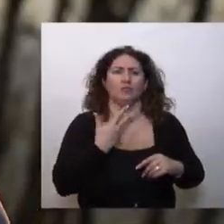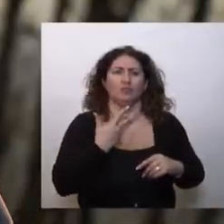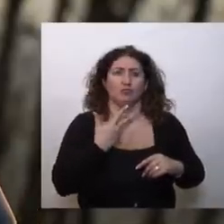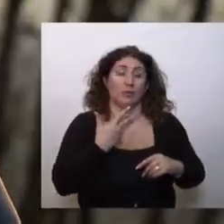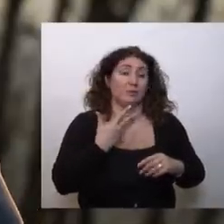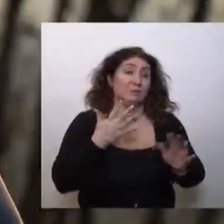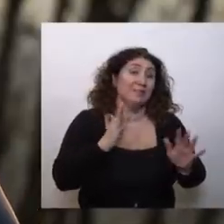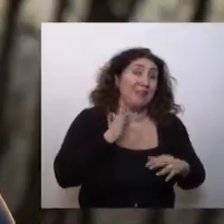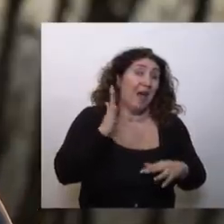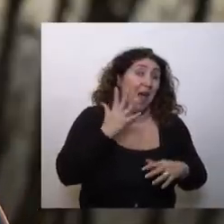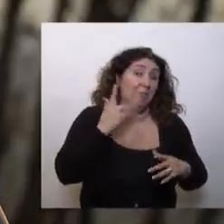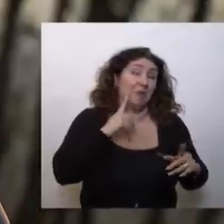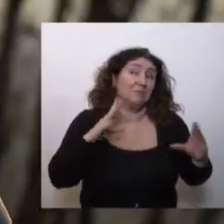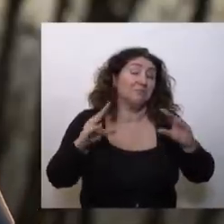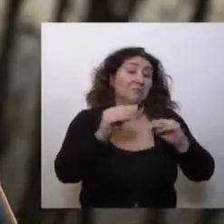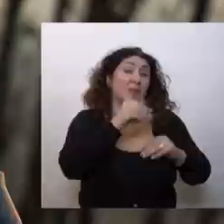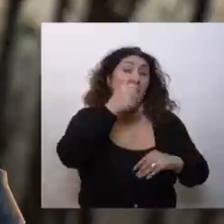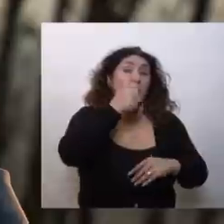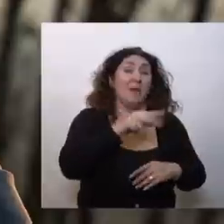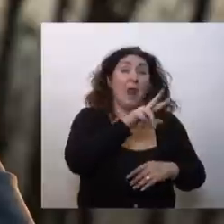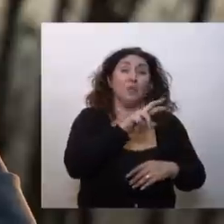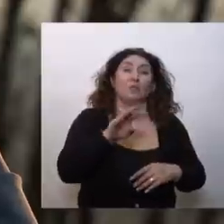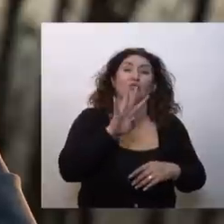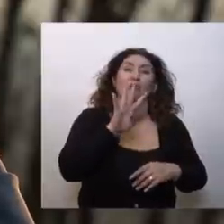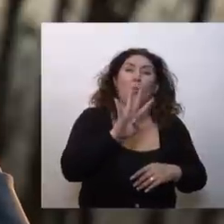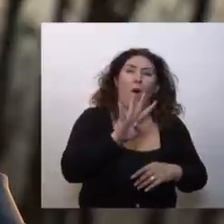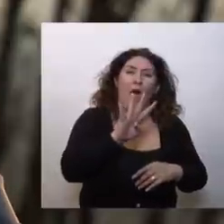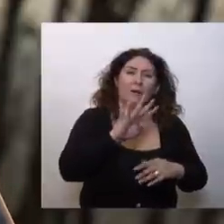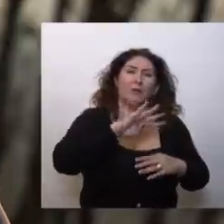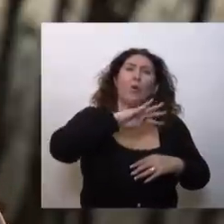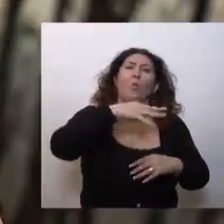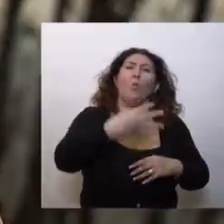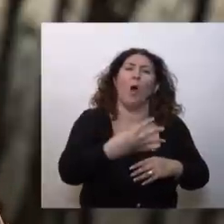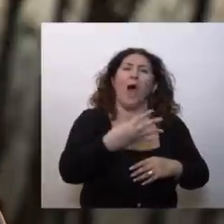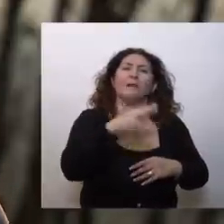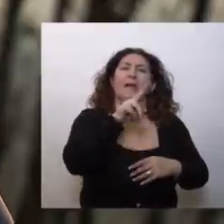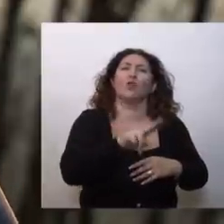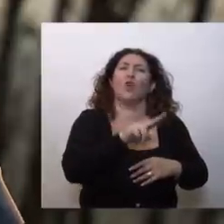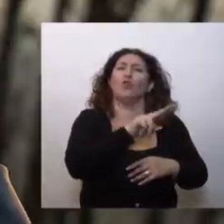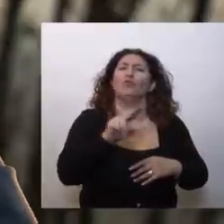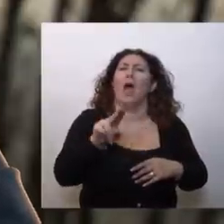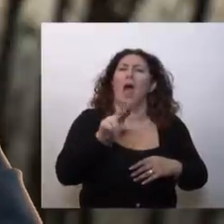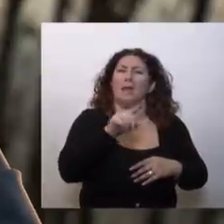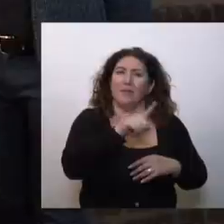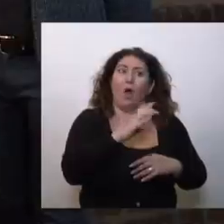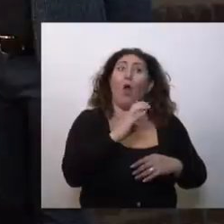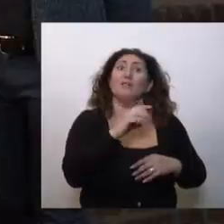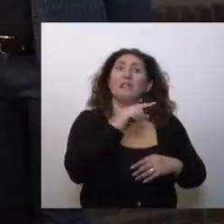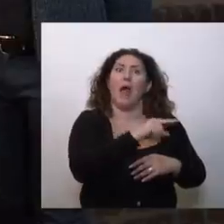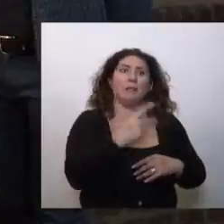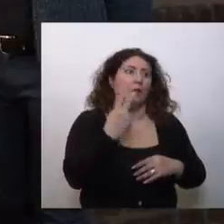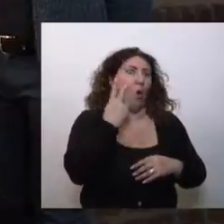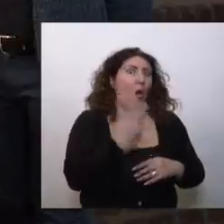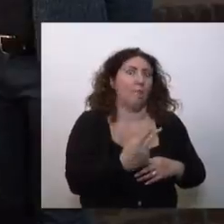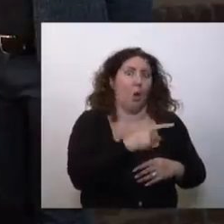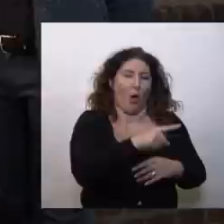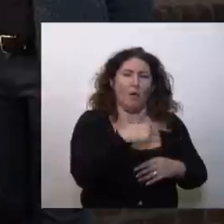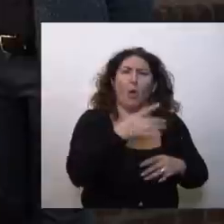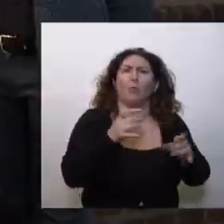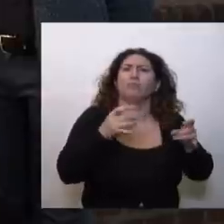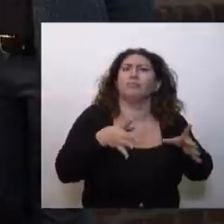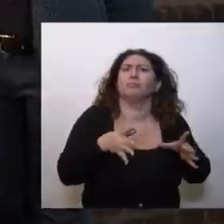nel 1204, all'epoca della Quarta Crociata, a Costantinopoli, da dove